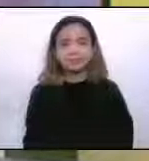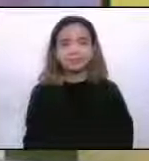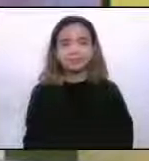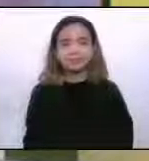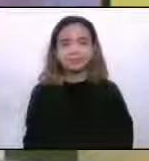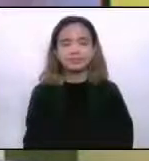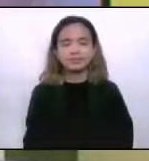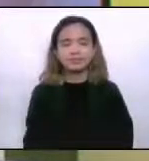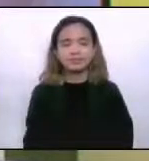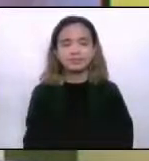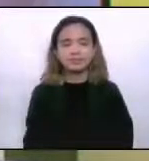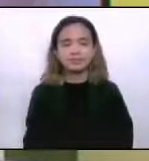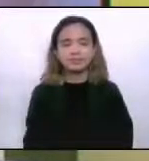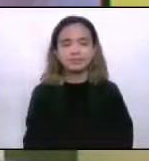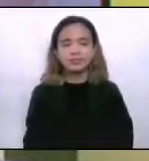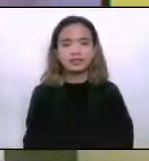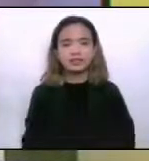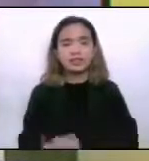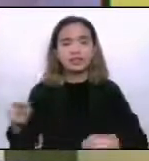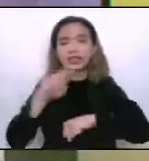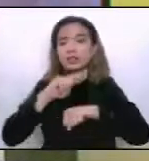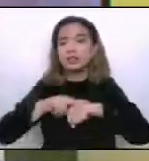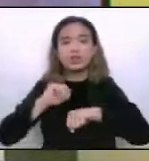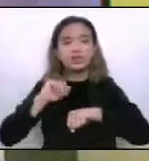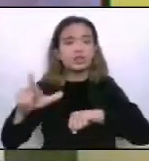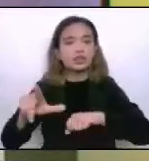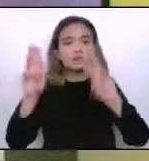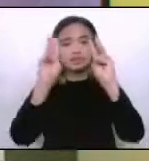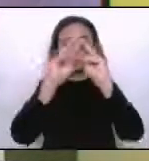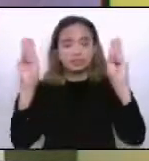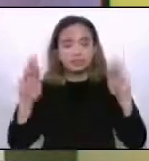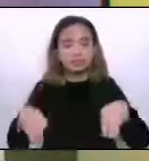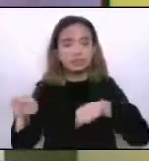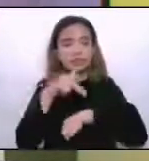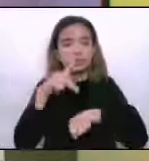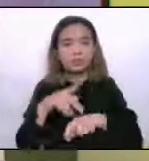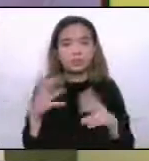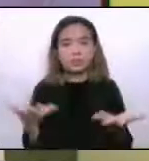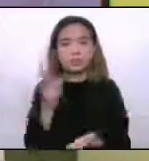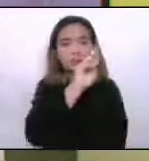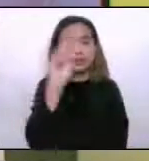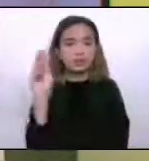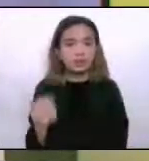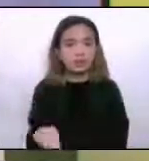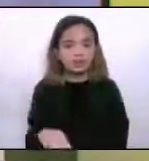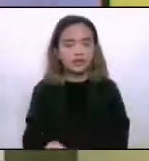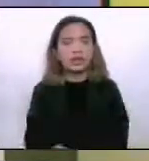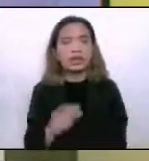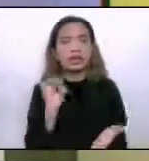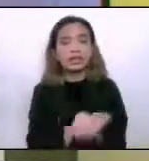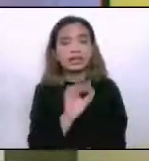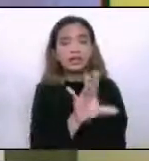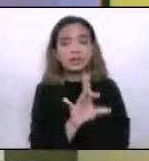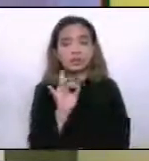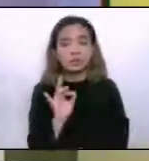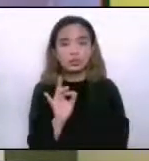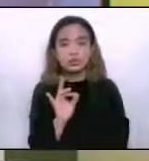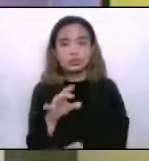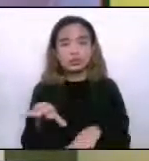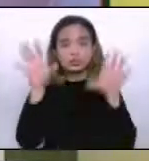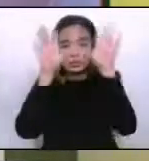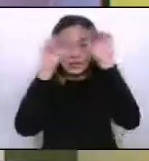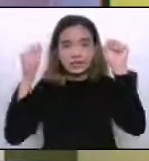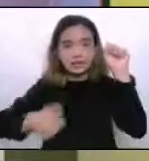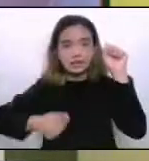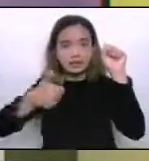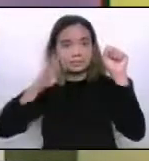Ang National Museum of the Philippines sa Maynila, napili ni President-elect Ferdinand Bongbong Marcos Jr. na idaos